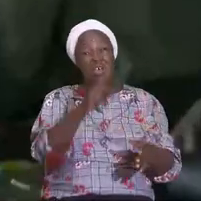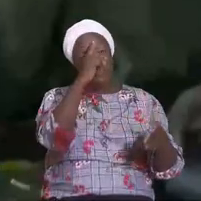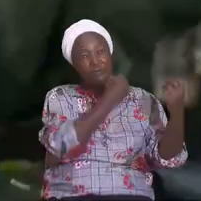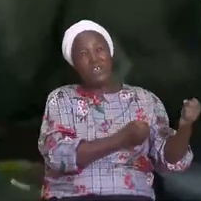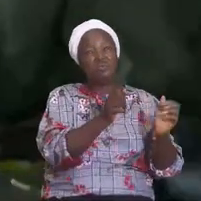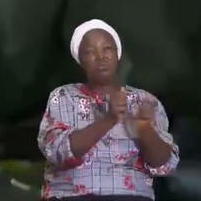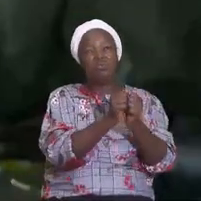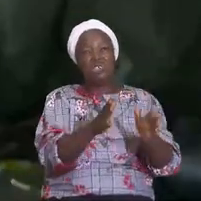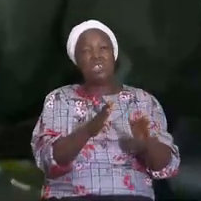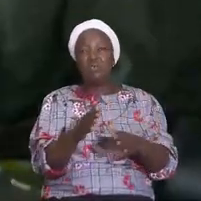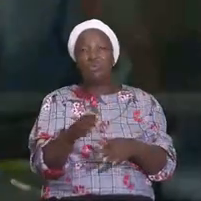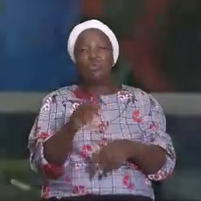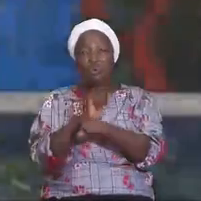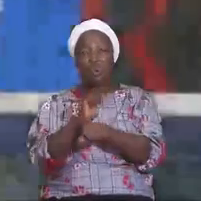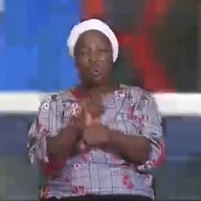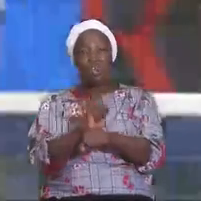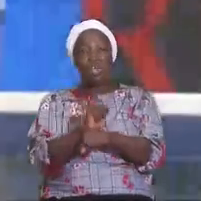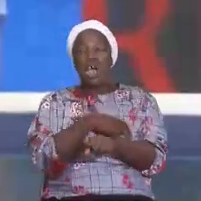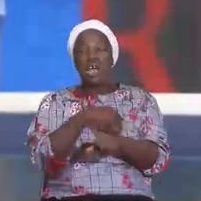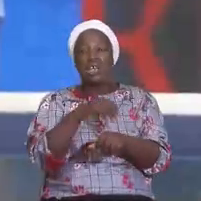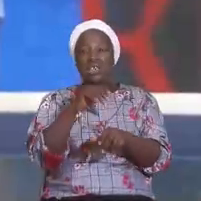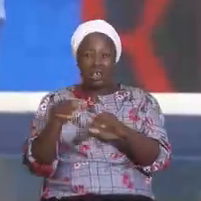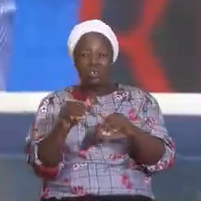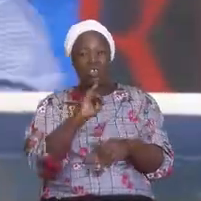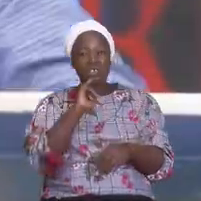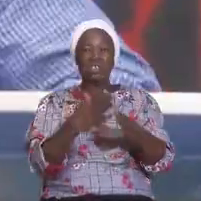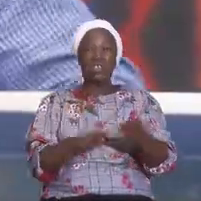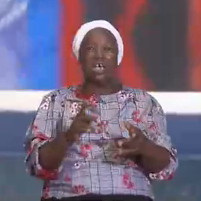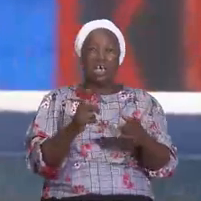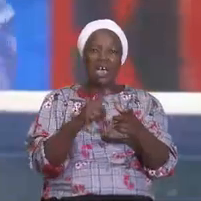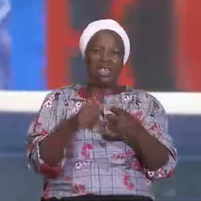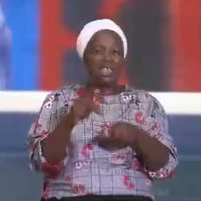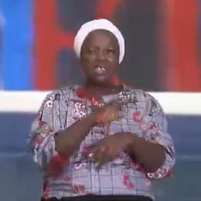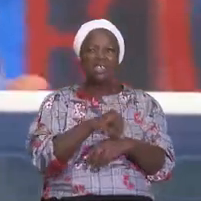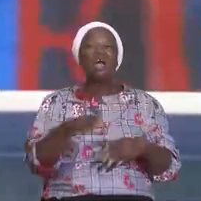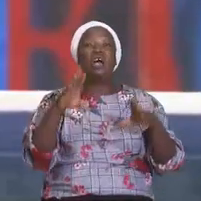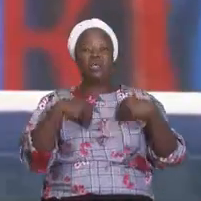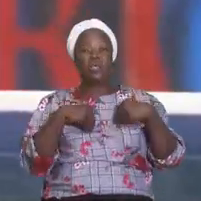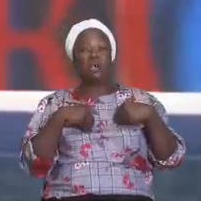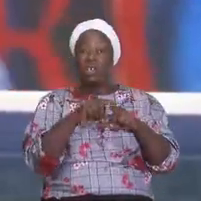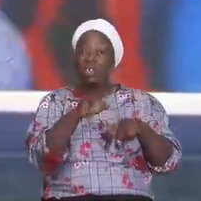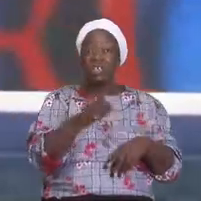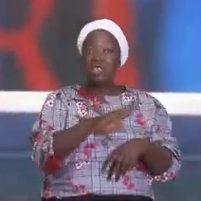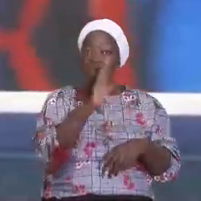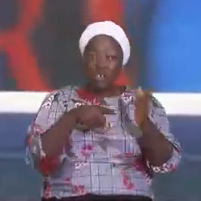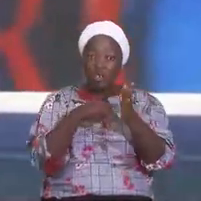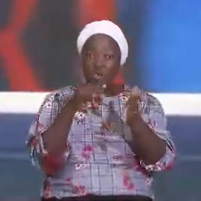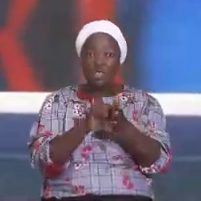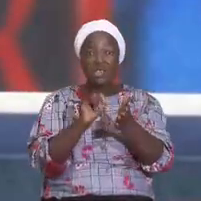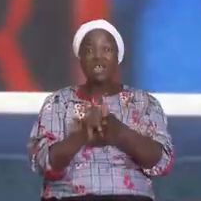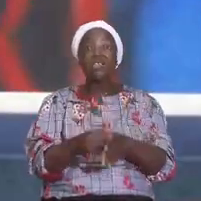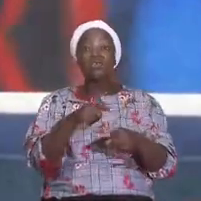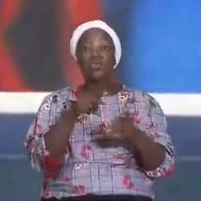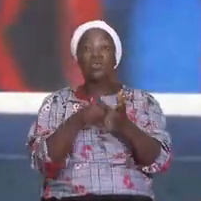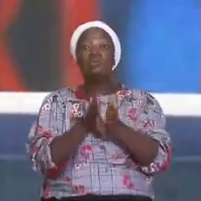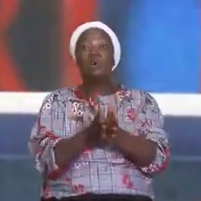et la foi sans les œuvres est morte. La foi sans l'action est morte. J'accepte, mais ils ne le manifestent pas.